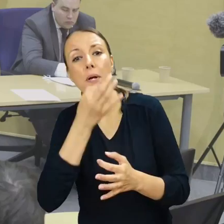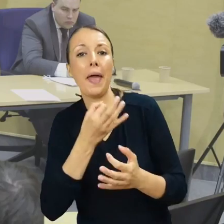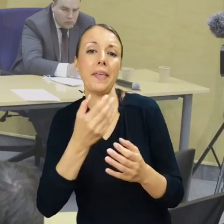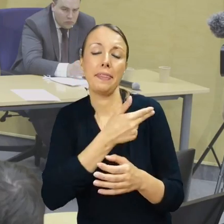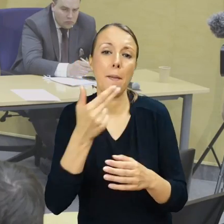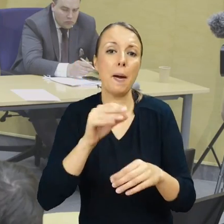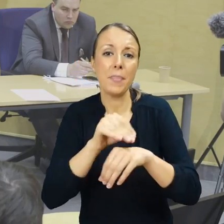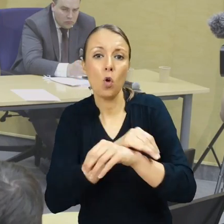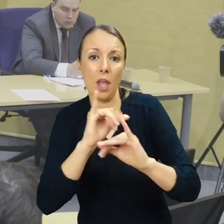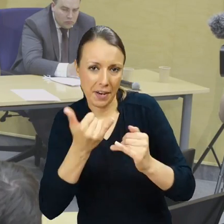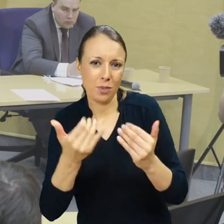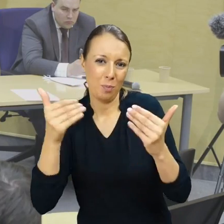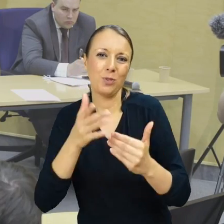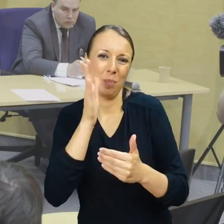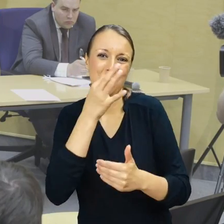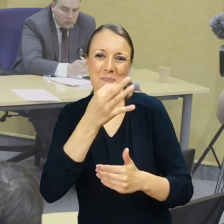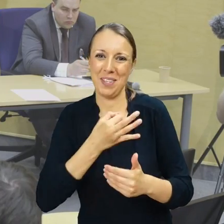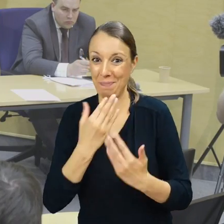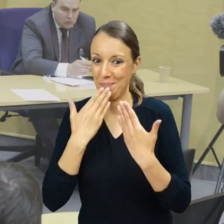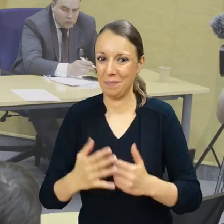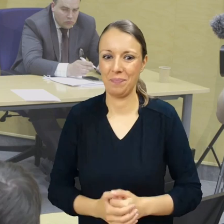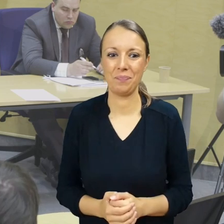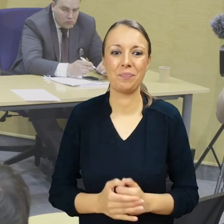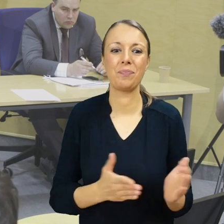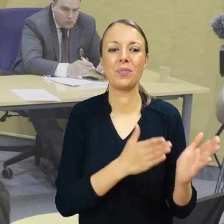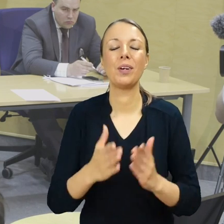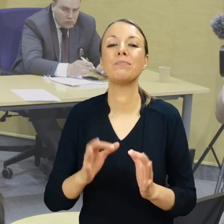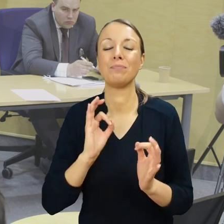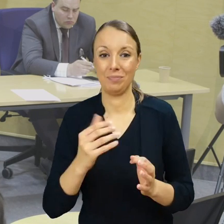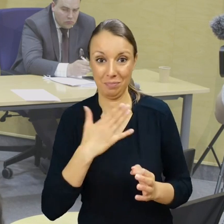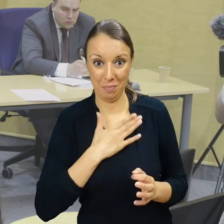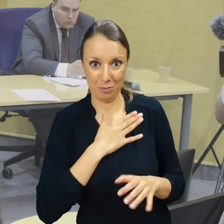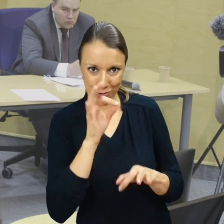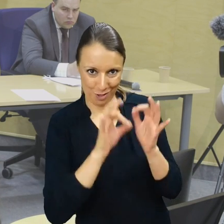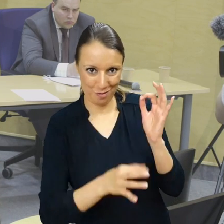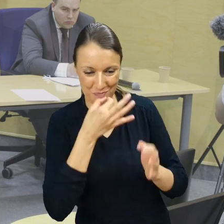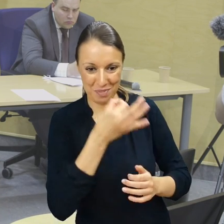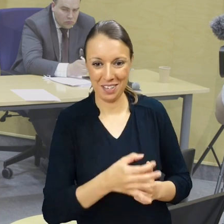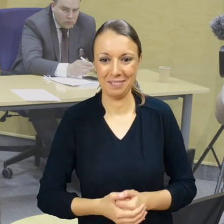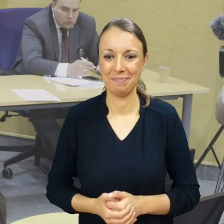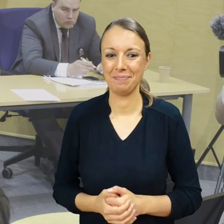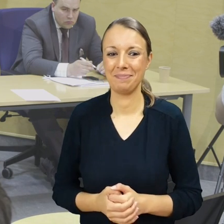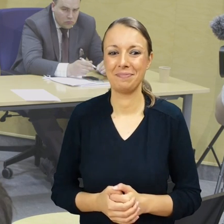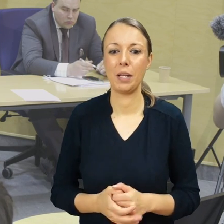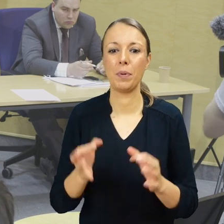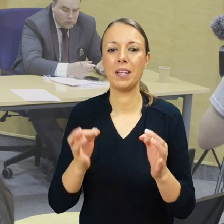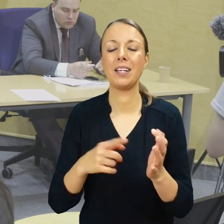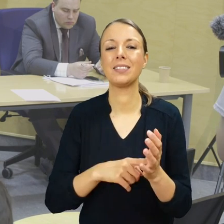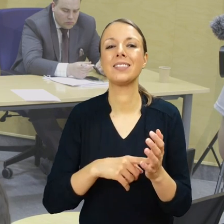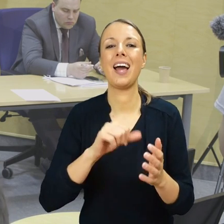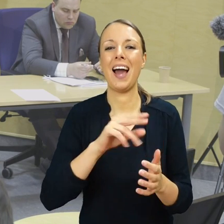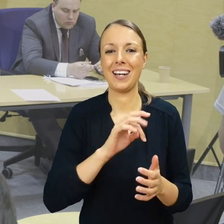bardzo. Dziękuję bardzo. Ja mam pytanie szczegółowe. Póki trzymamy się tego, jaki jest teraz. Artykuł 13